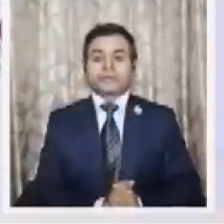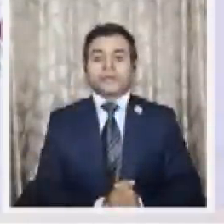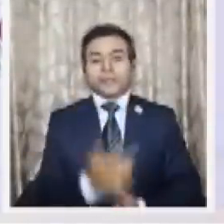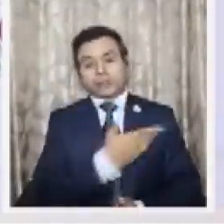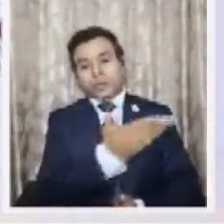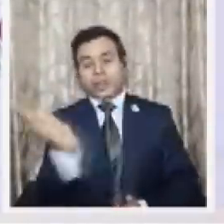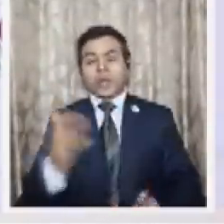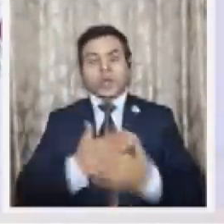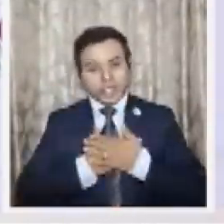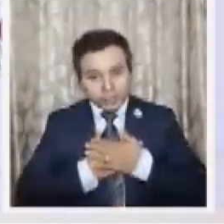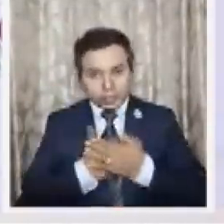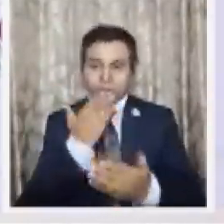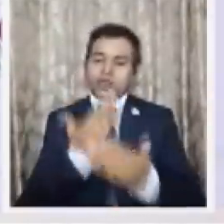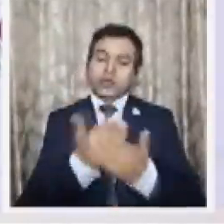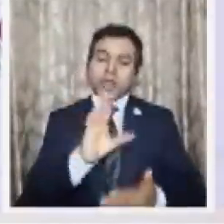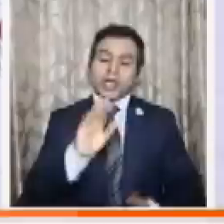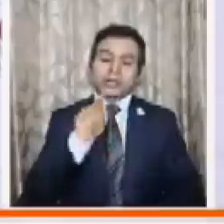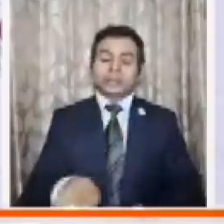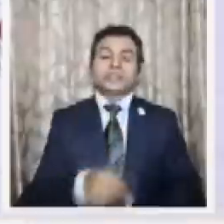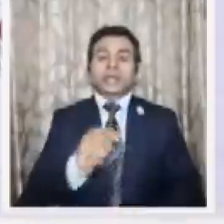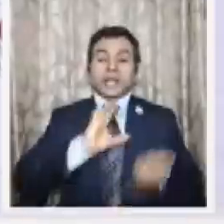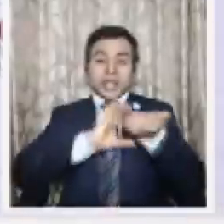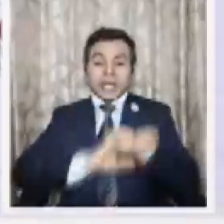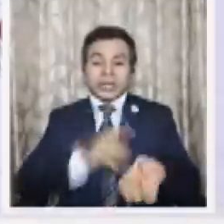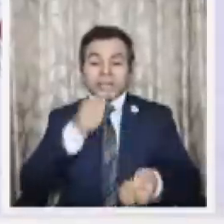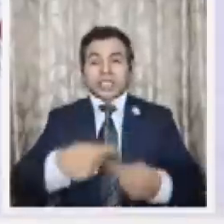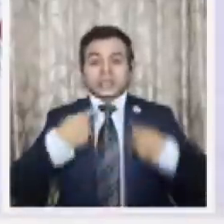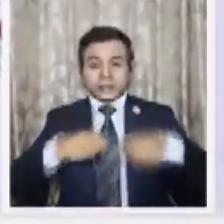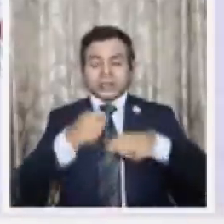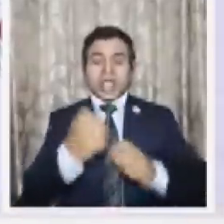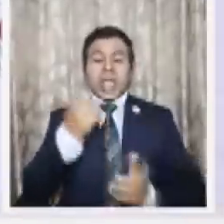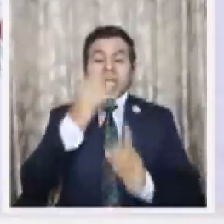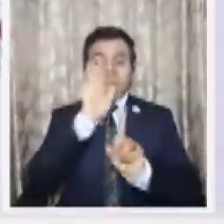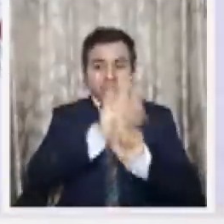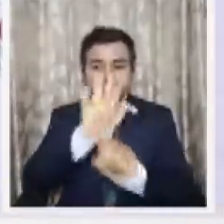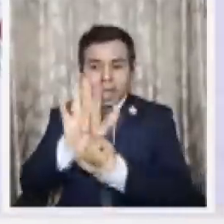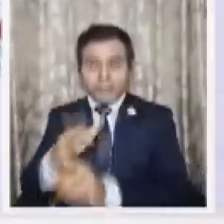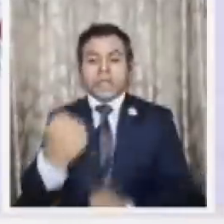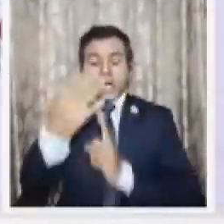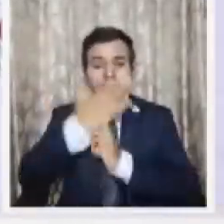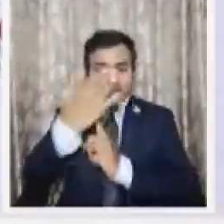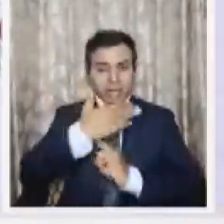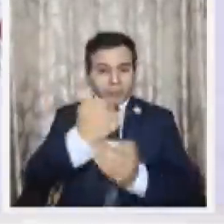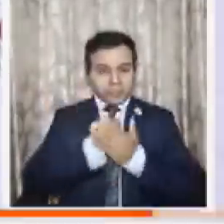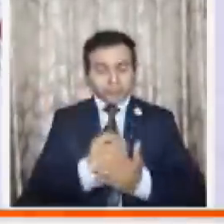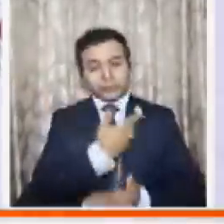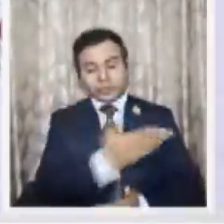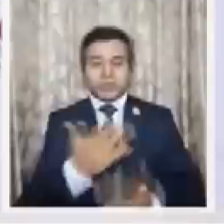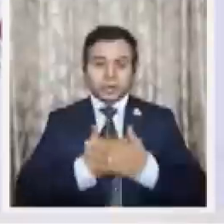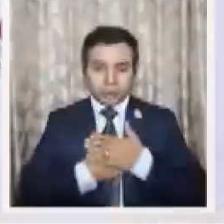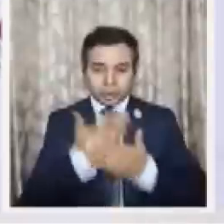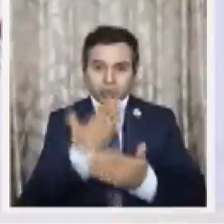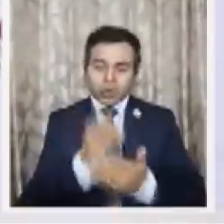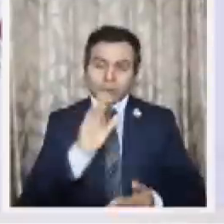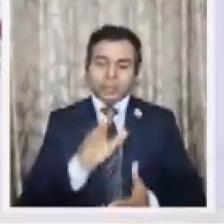তাদের প্রতি আবারও কৃতজ্ঞতা এবং ধন্যবাদ, যারা প্রতিনিয়তই আক্রান্ত হচ্ছেন তাদের প্রতি আমাদের সমবেদনা এবং যারা মৃত্যুবরণ করেছেন তাদের